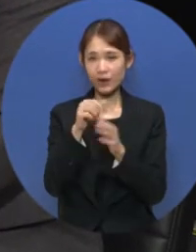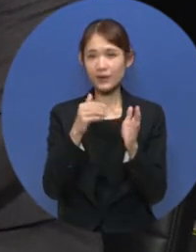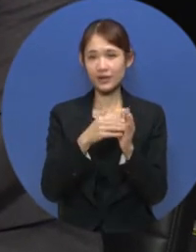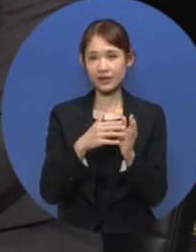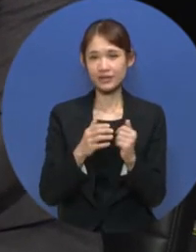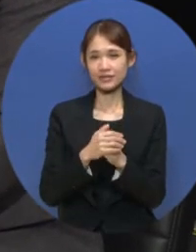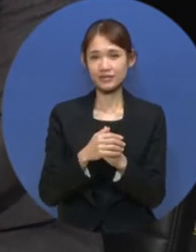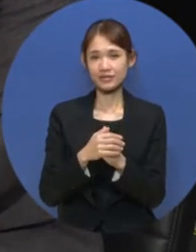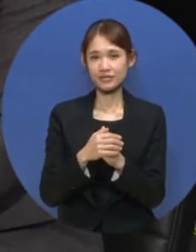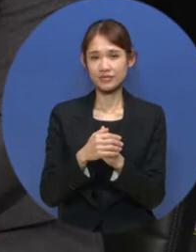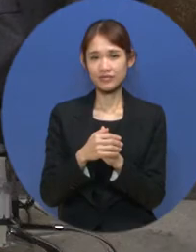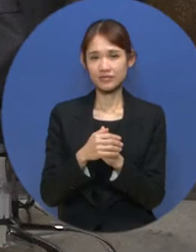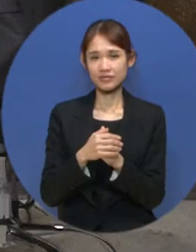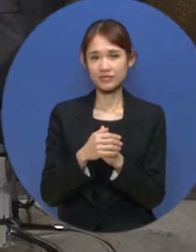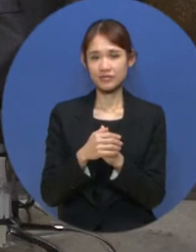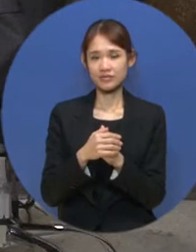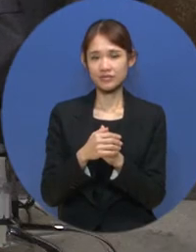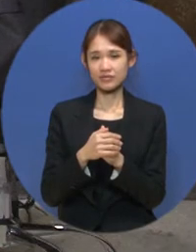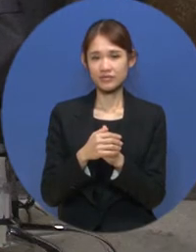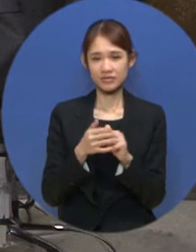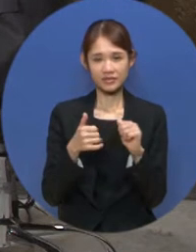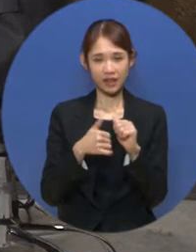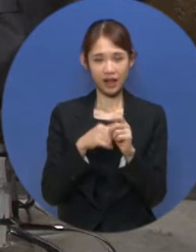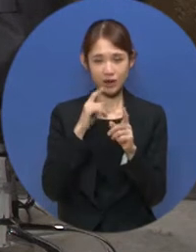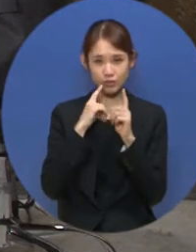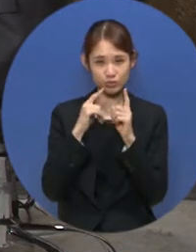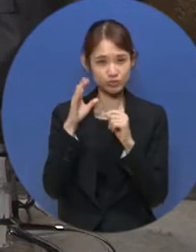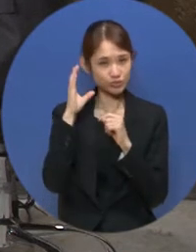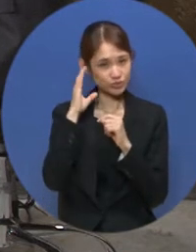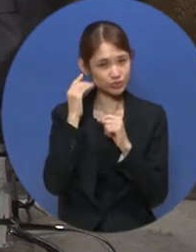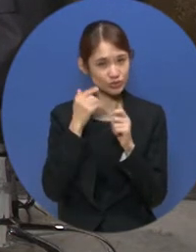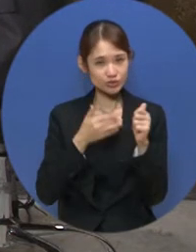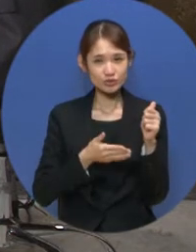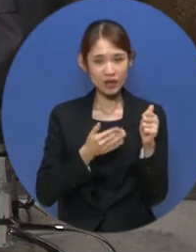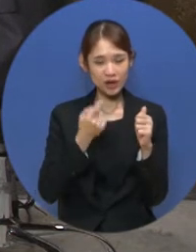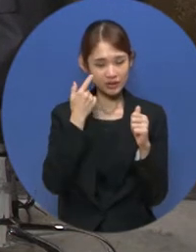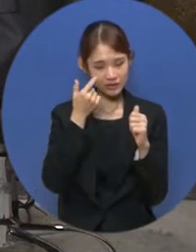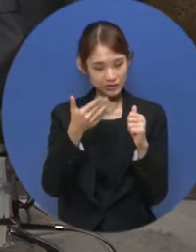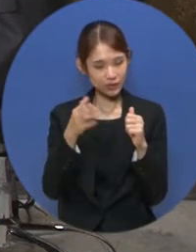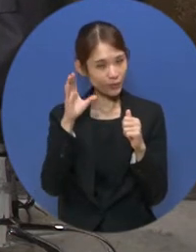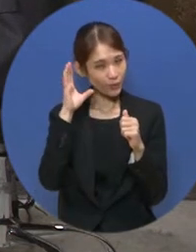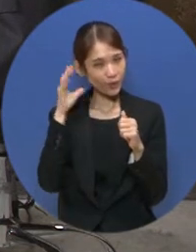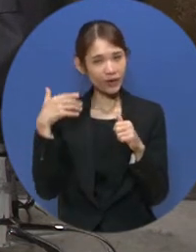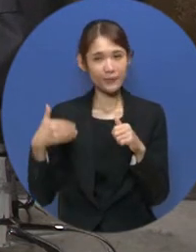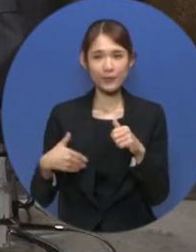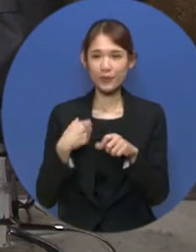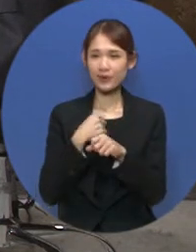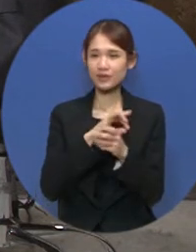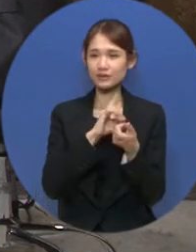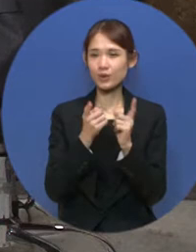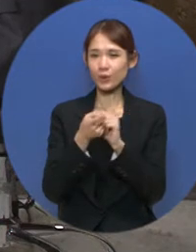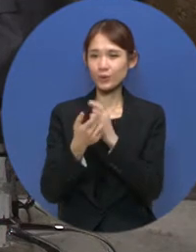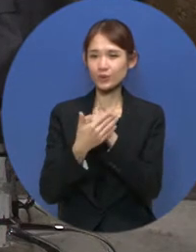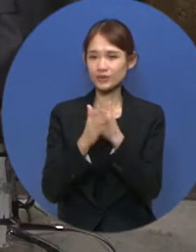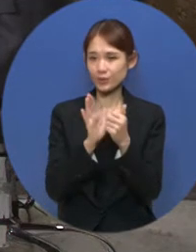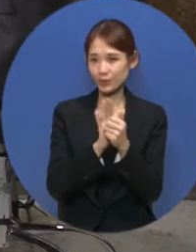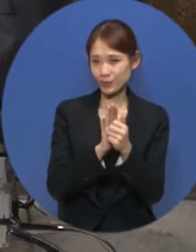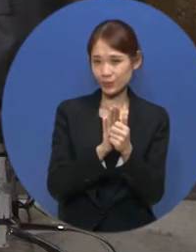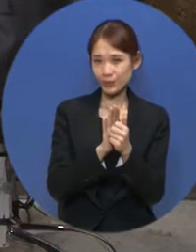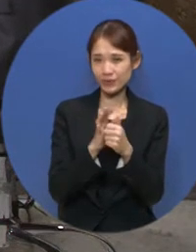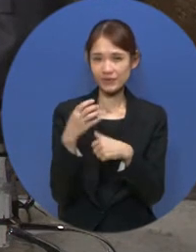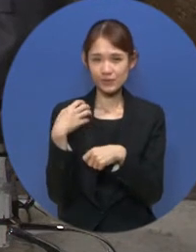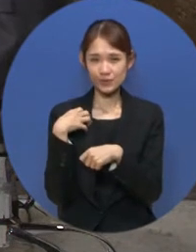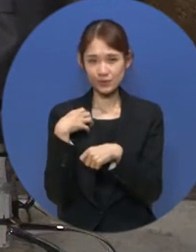해주셨습니다. 네. 이렇게 또 자문을 구해서 또 자문을 듣고 또 모델 역할도 해주시고 하니까 서로 상부상조하는 네,